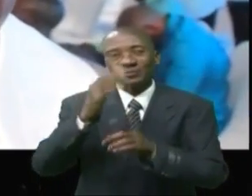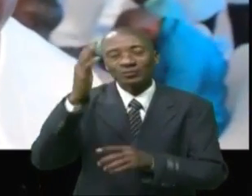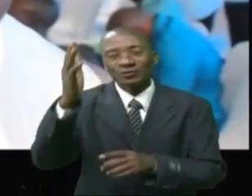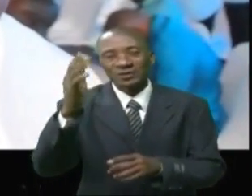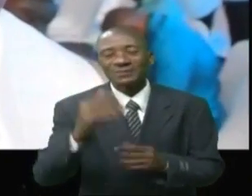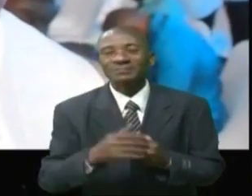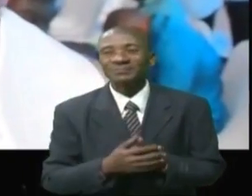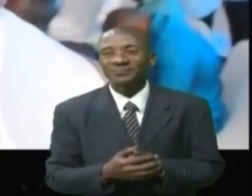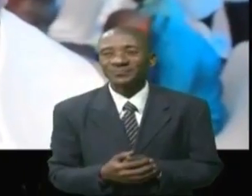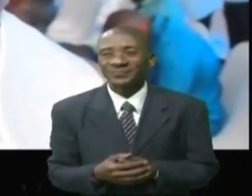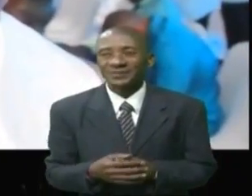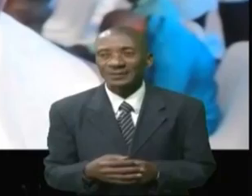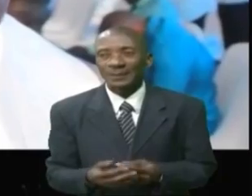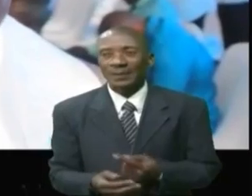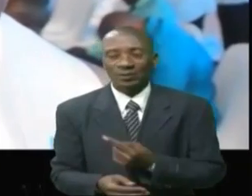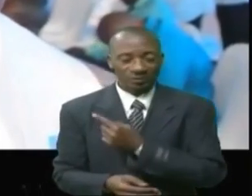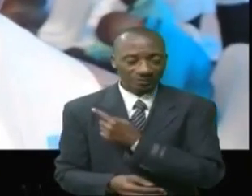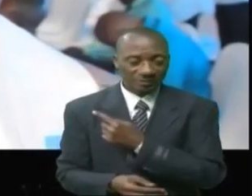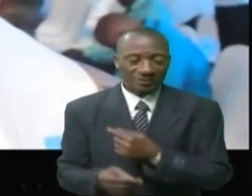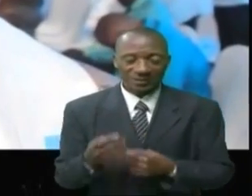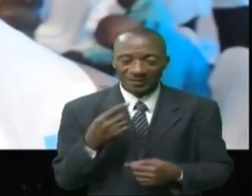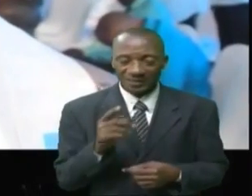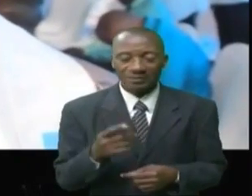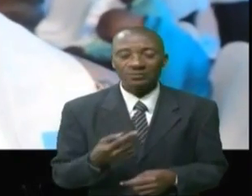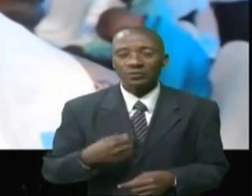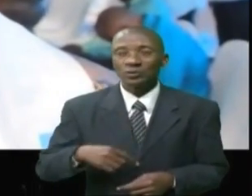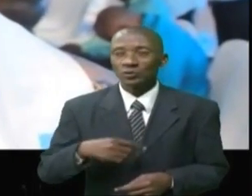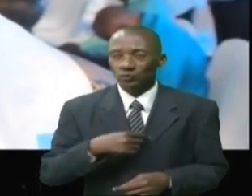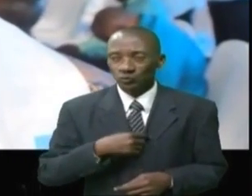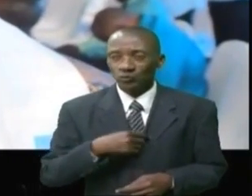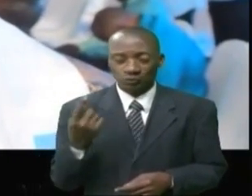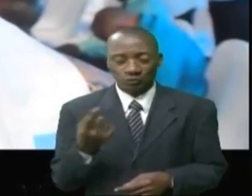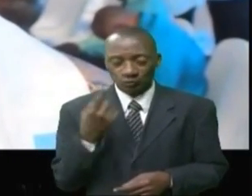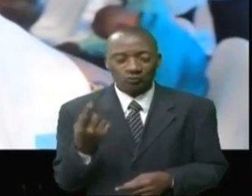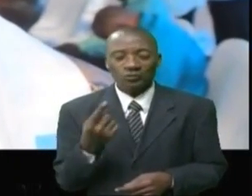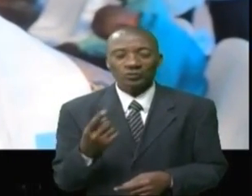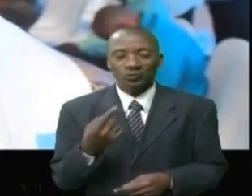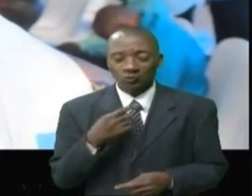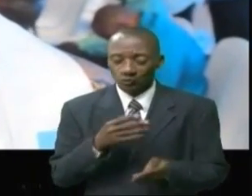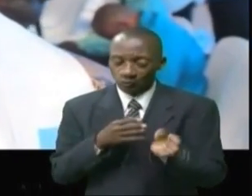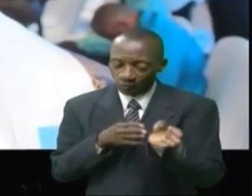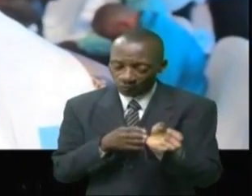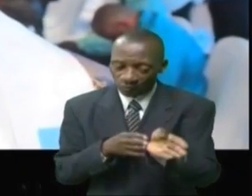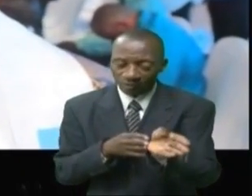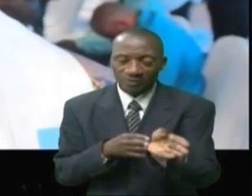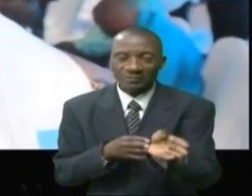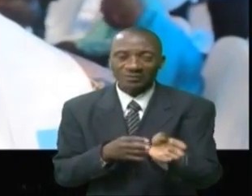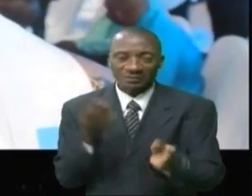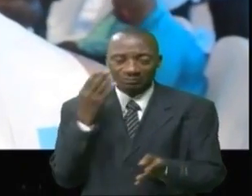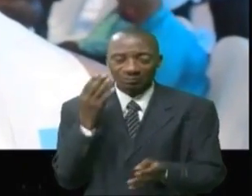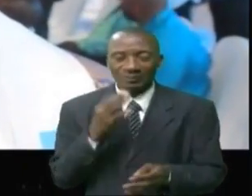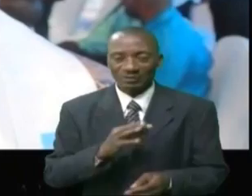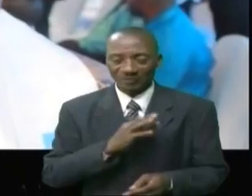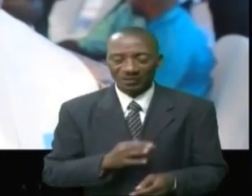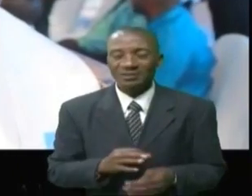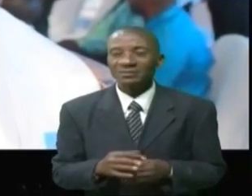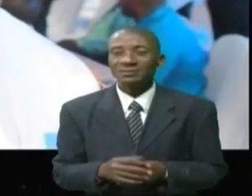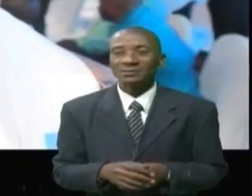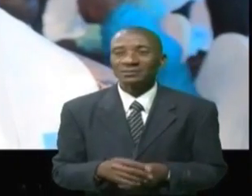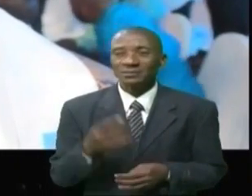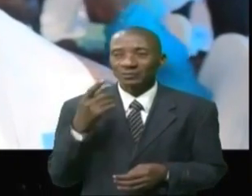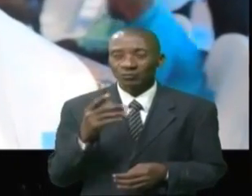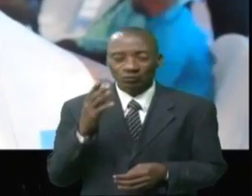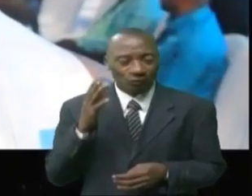n'avons pas des candidats, nous n'avons qu'un seul. Notre candidat de l'Union sacrée de la Nation, c'est le président Félix